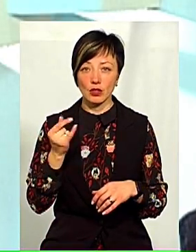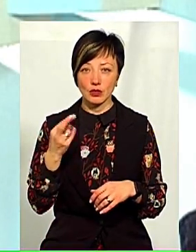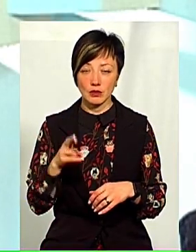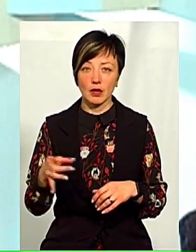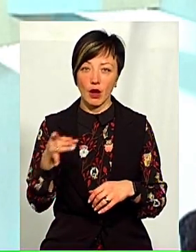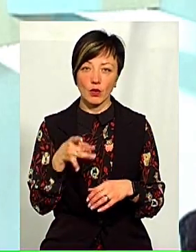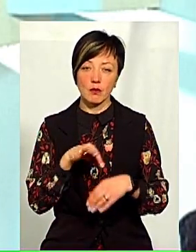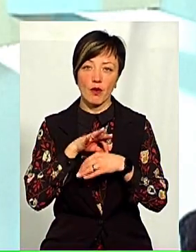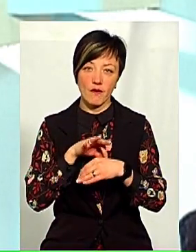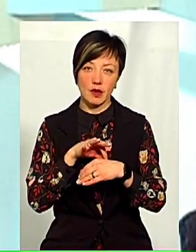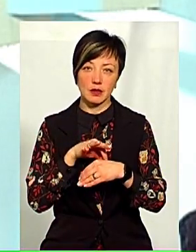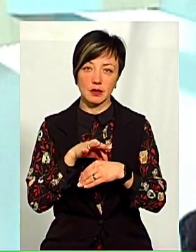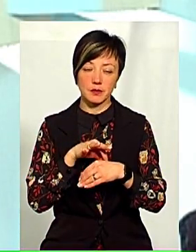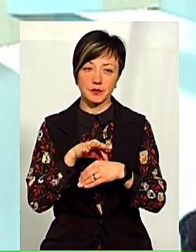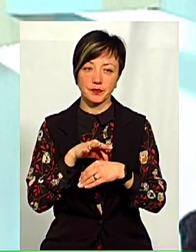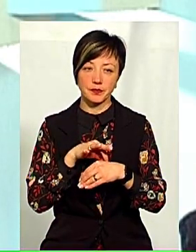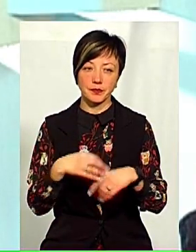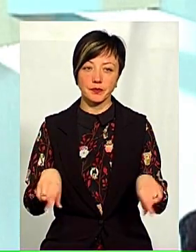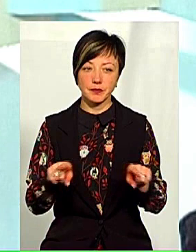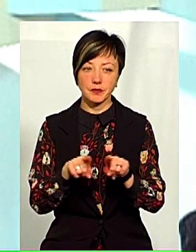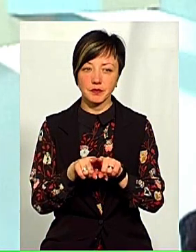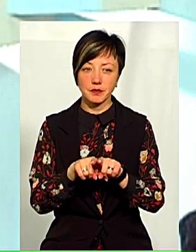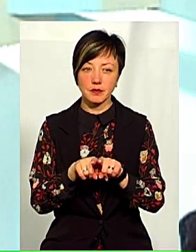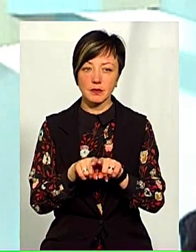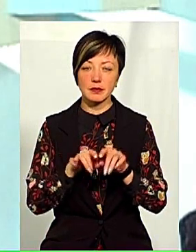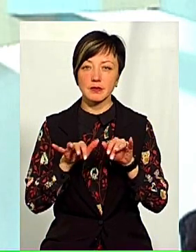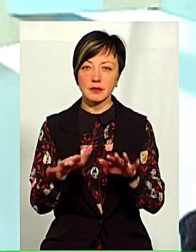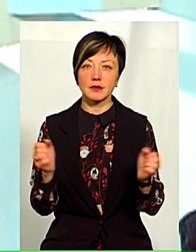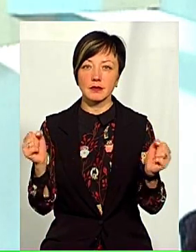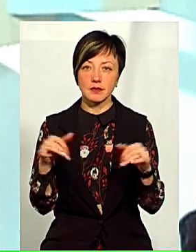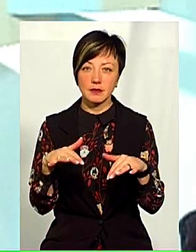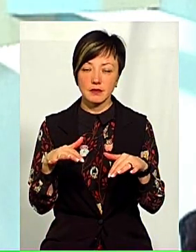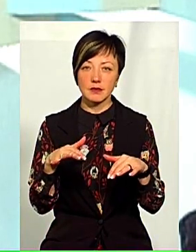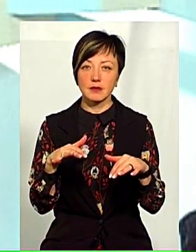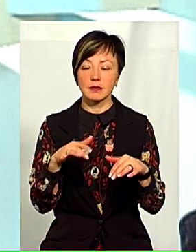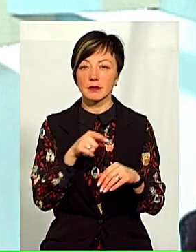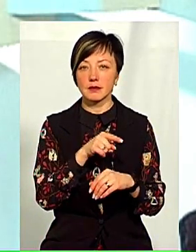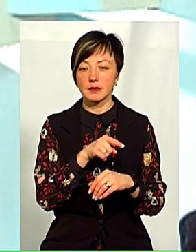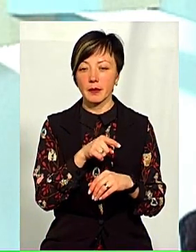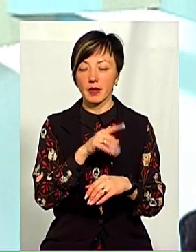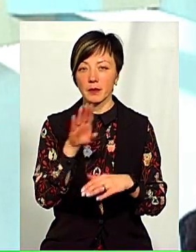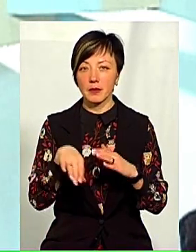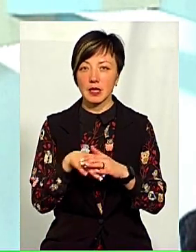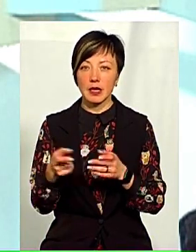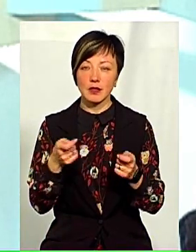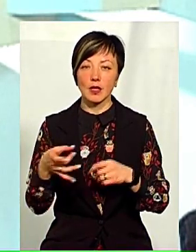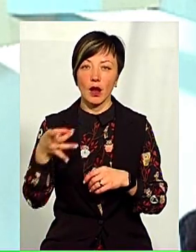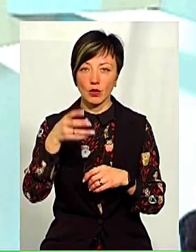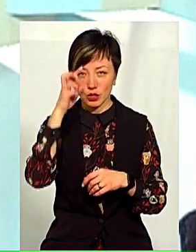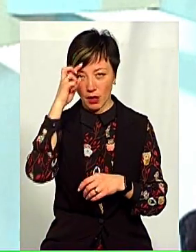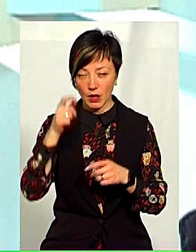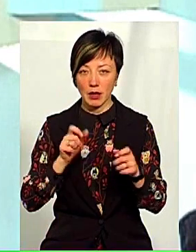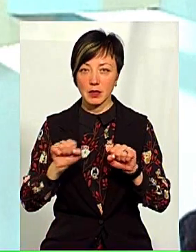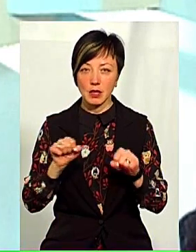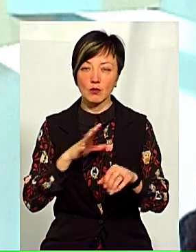районі проведено такий захід, зібрання під керівництвом районної державної